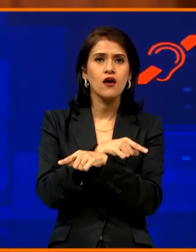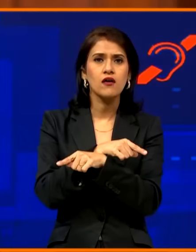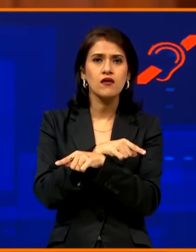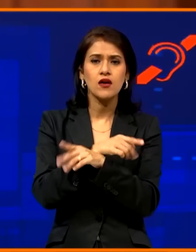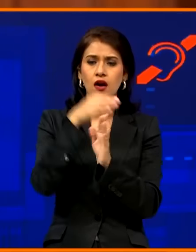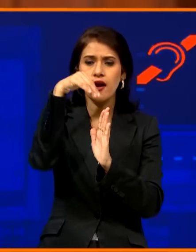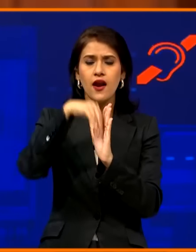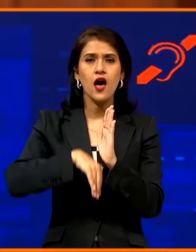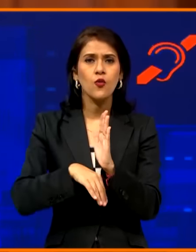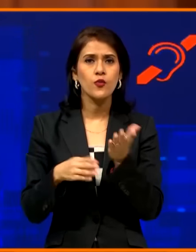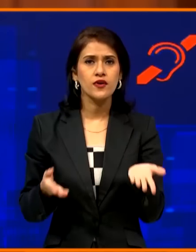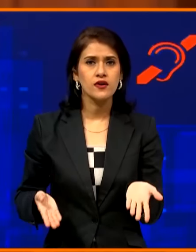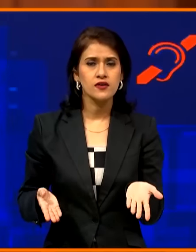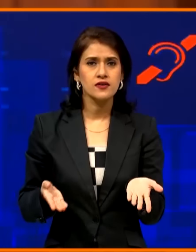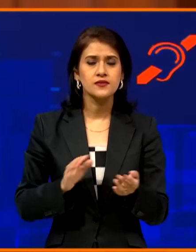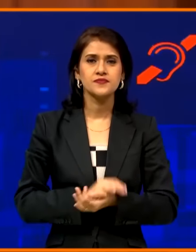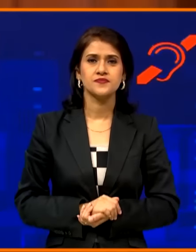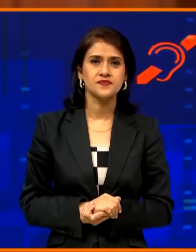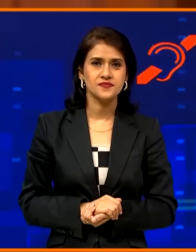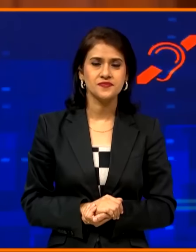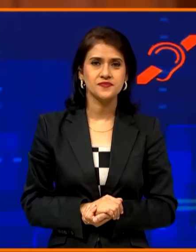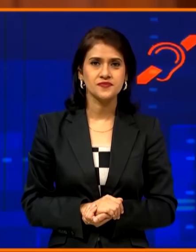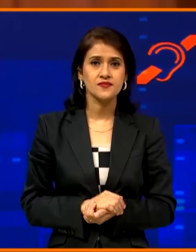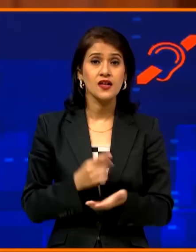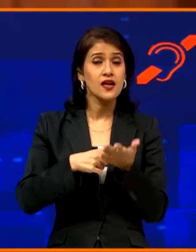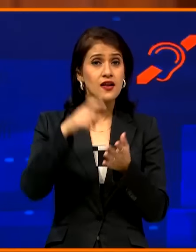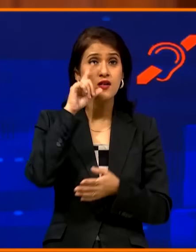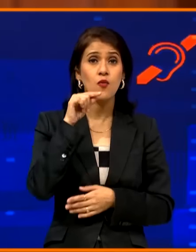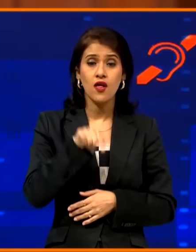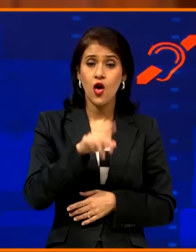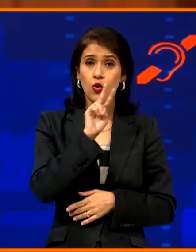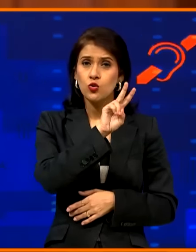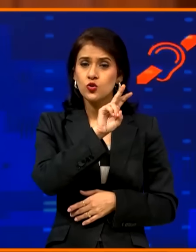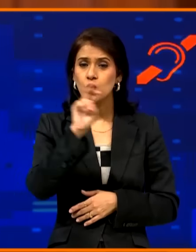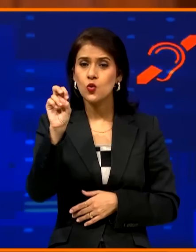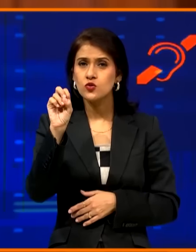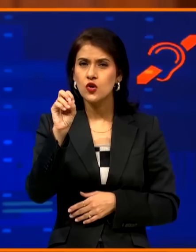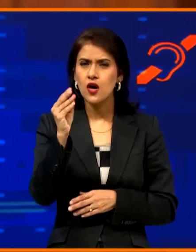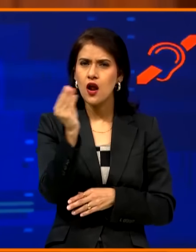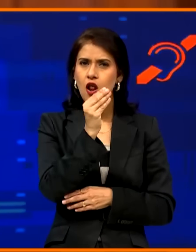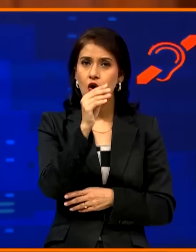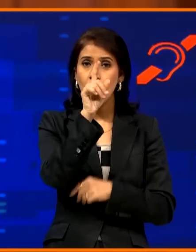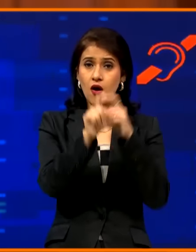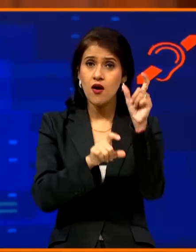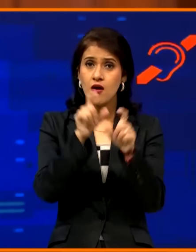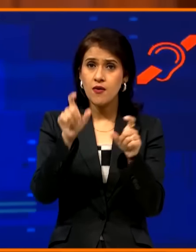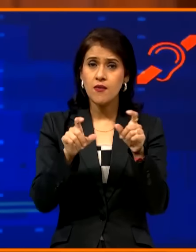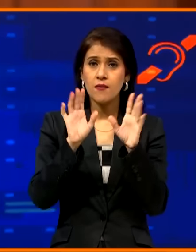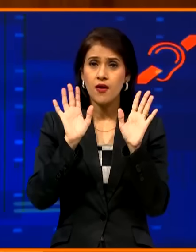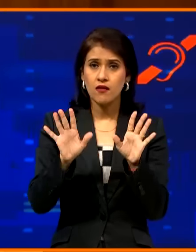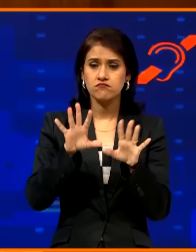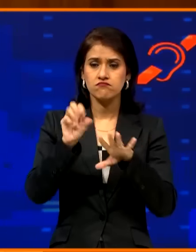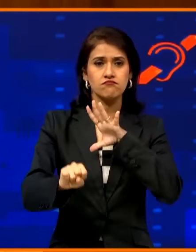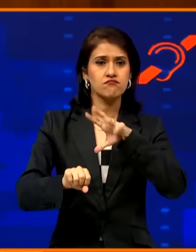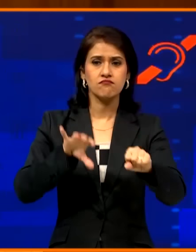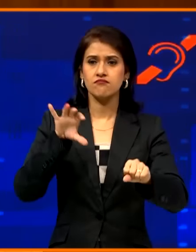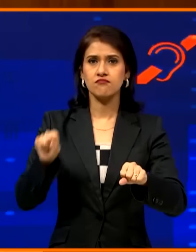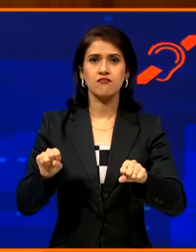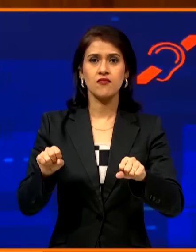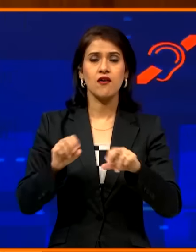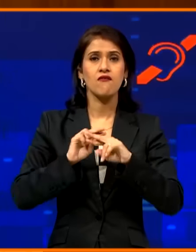इंप्रेशन तो यह दिया जा रहा है कि पूरे देश में 200 लोग करीब हैं जिनका कब्जा है इन सारी जमीनों पर हां तो कब्जा खत्म